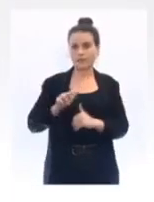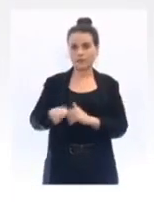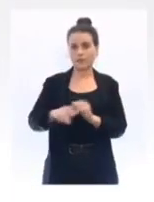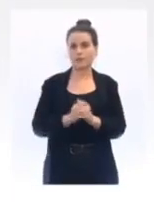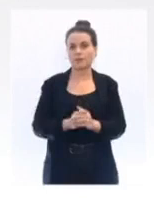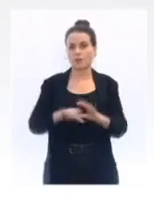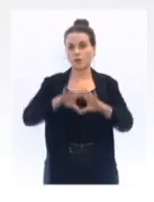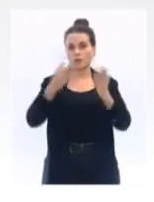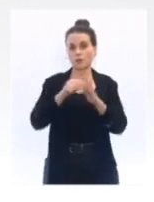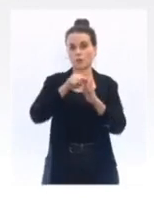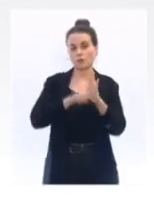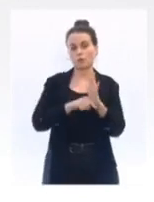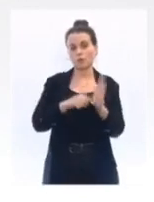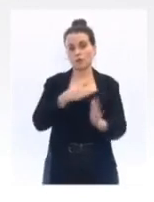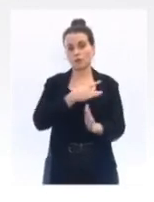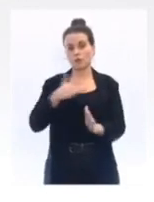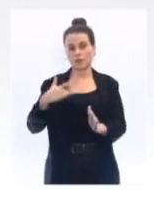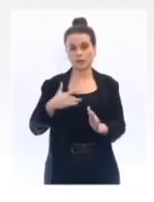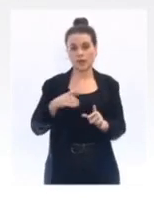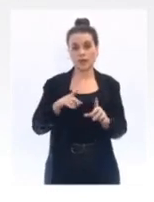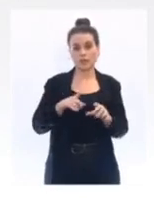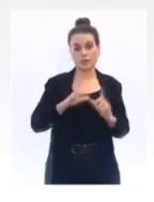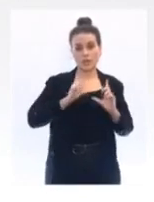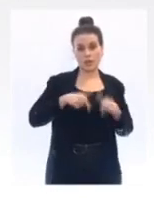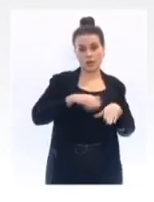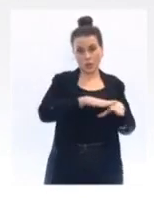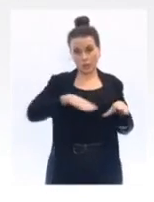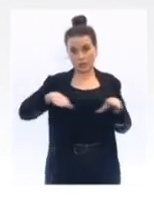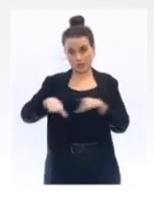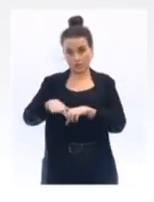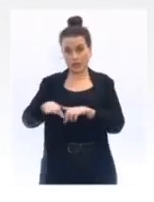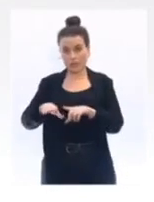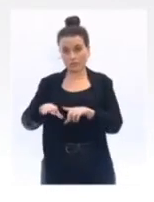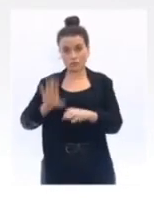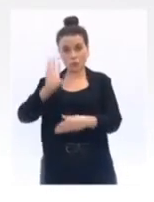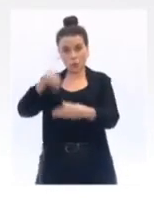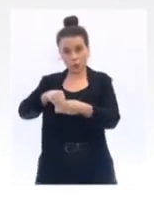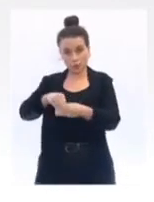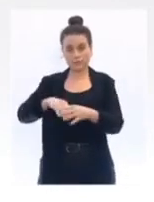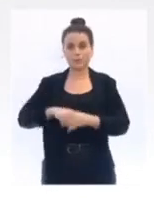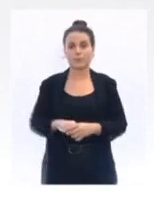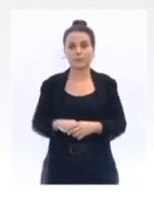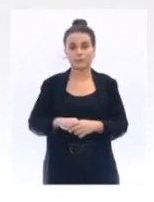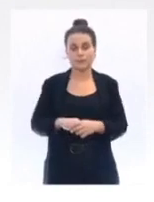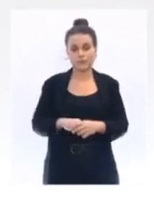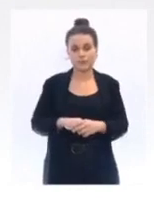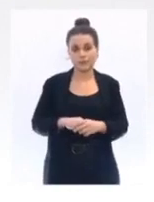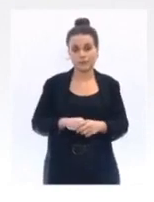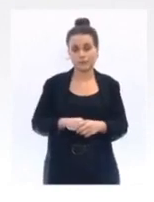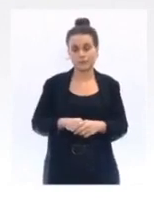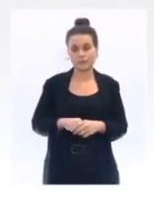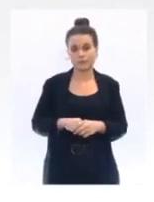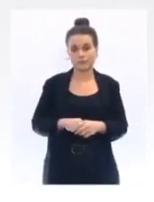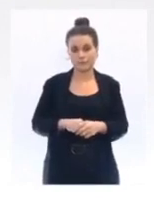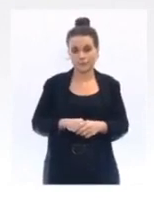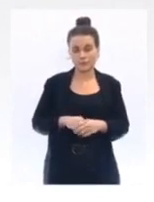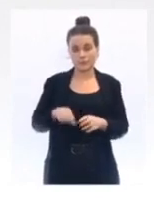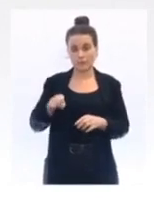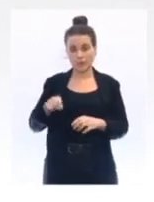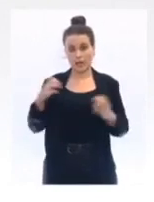l'activité périscolaire. Je voudrais, pour conclure, remercier les professeurs, remercier l'ensemble des personnels de l'éducation nationale, mais aussi les